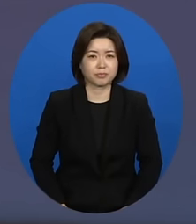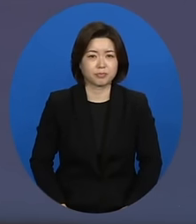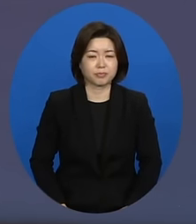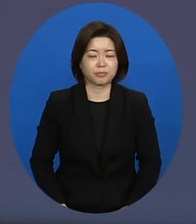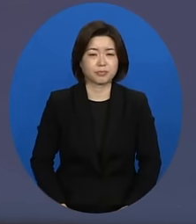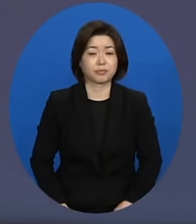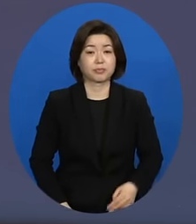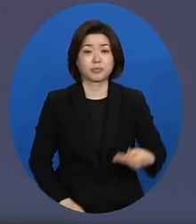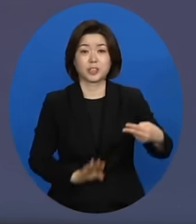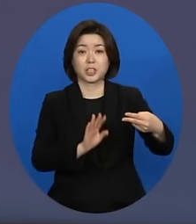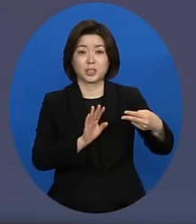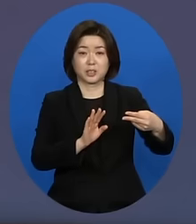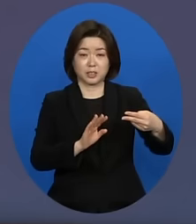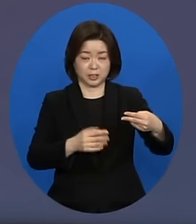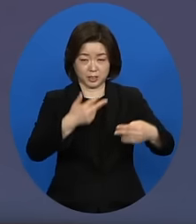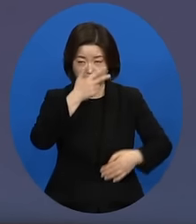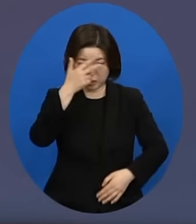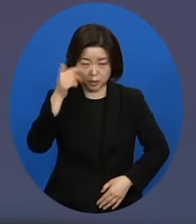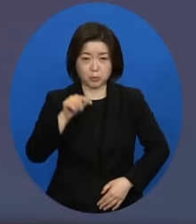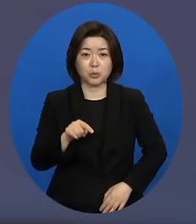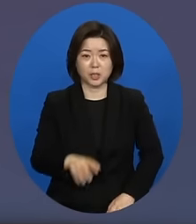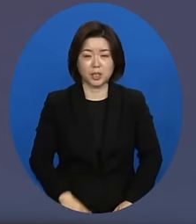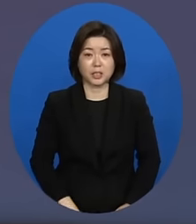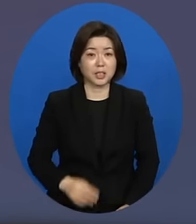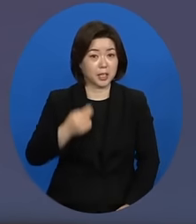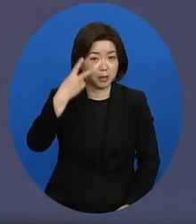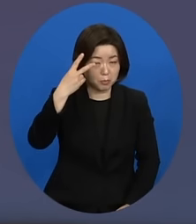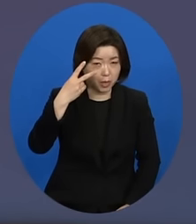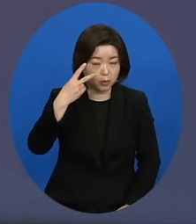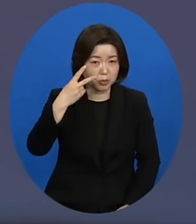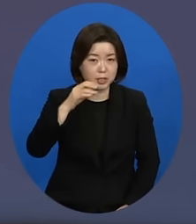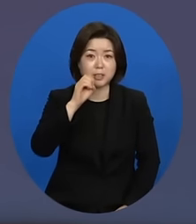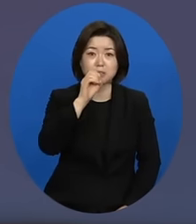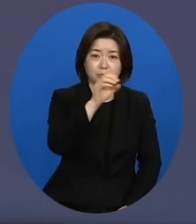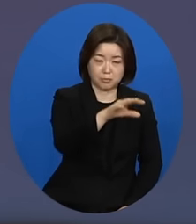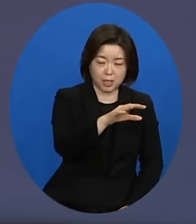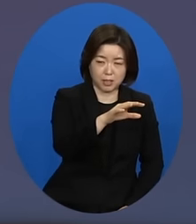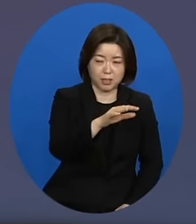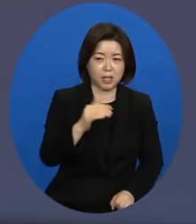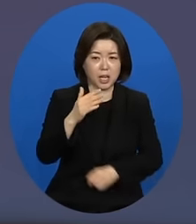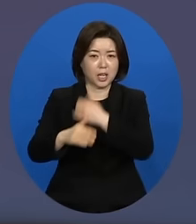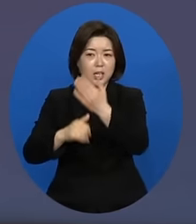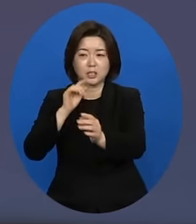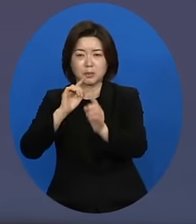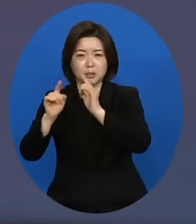디모데에게 바울이 하는 말입니다.